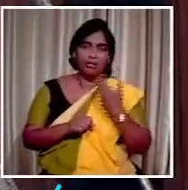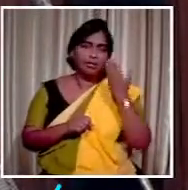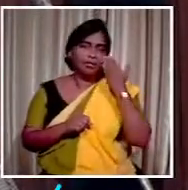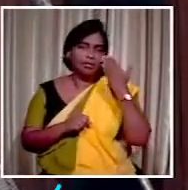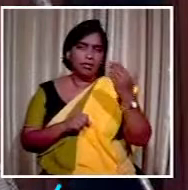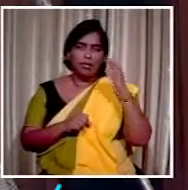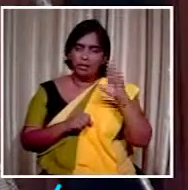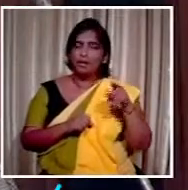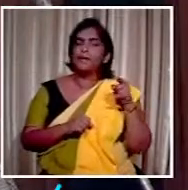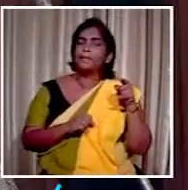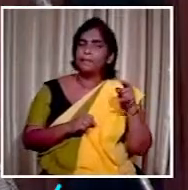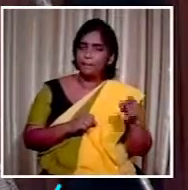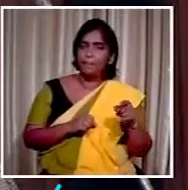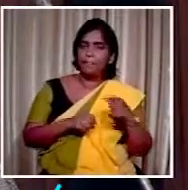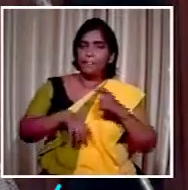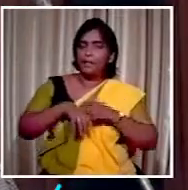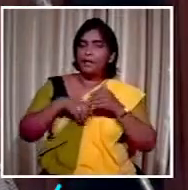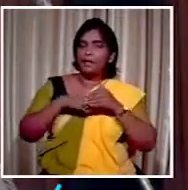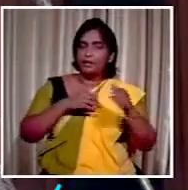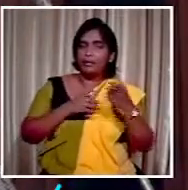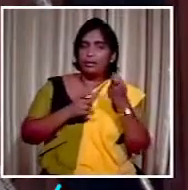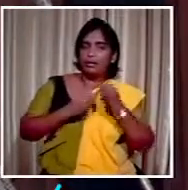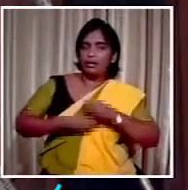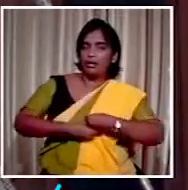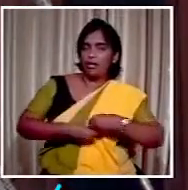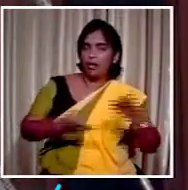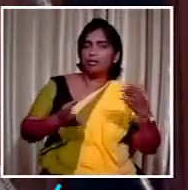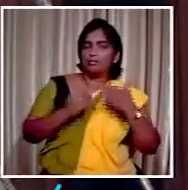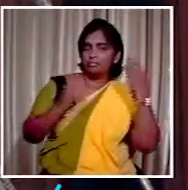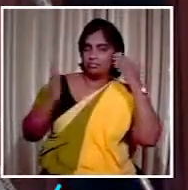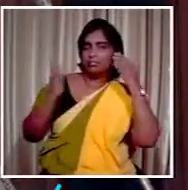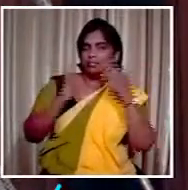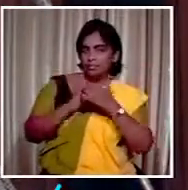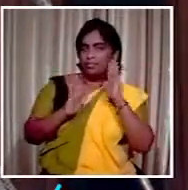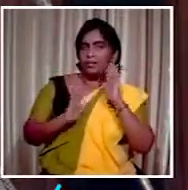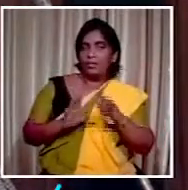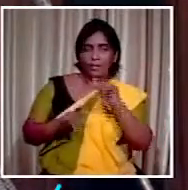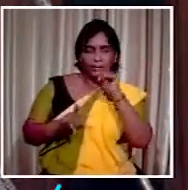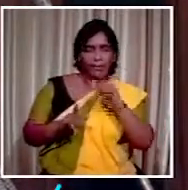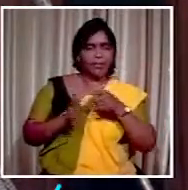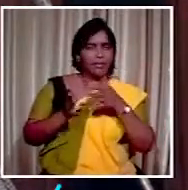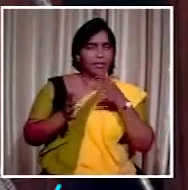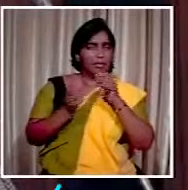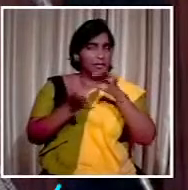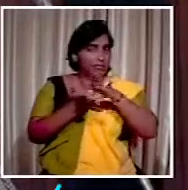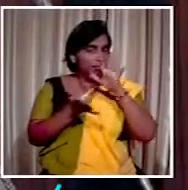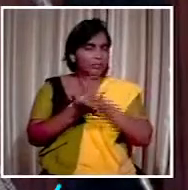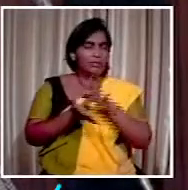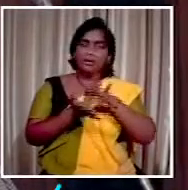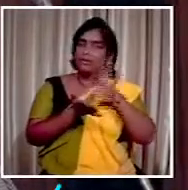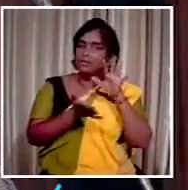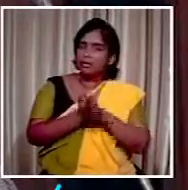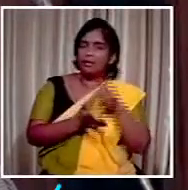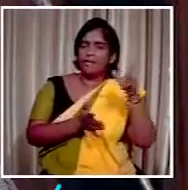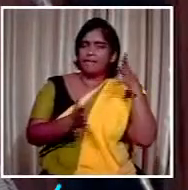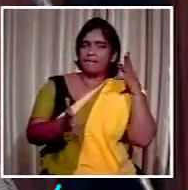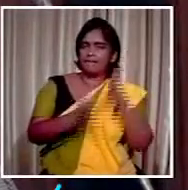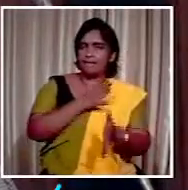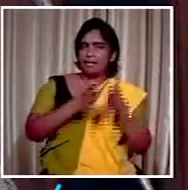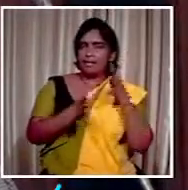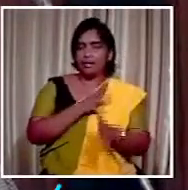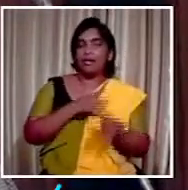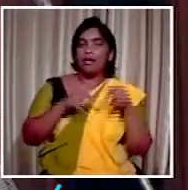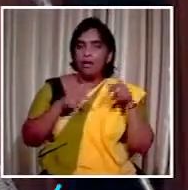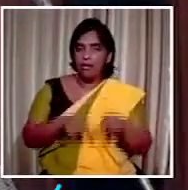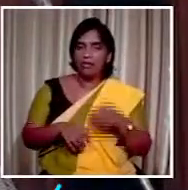ලැබුණා මෙතුමගේ කාලේ මේ රටේ ආර්ථිකය විනාශ වෙනවා කියලා. ගත්ත හැම තීන්දුවක්ම එතුමා වැරදි කියලා අද